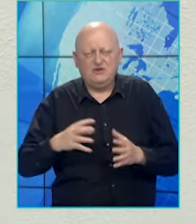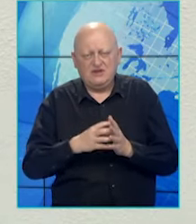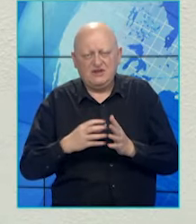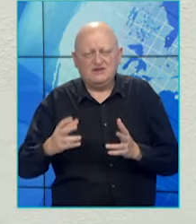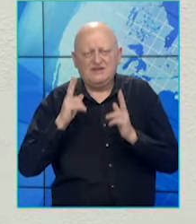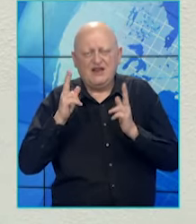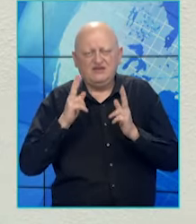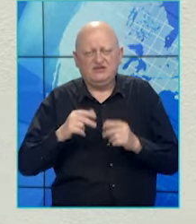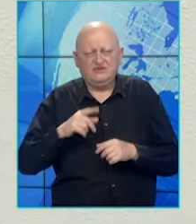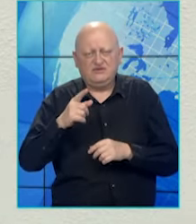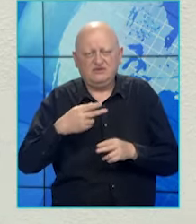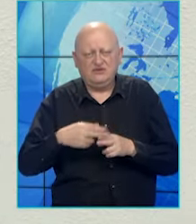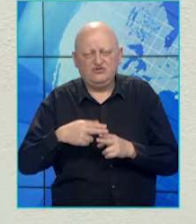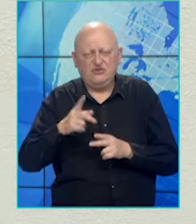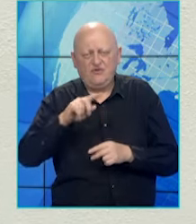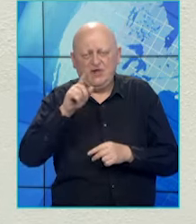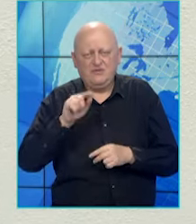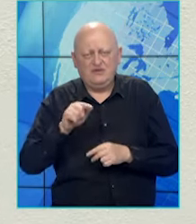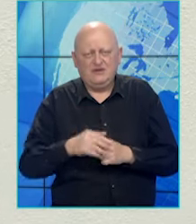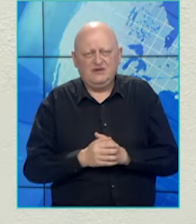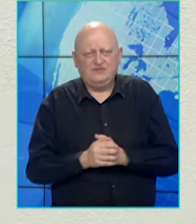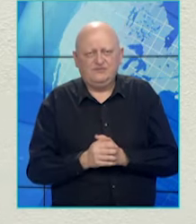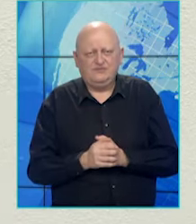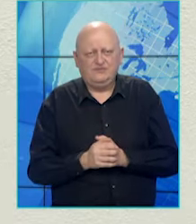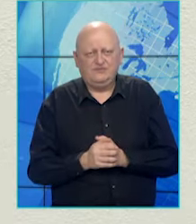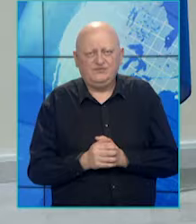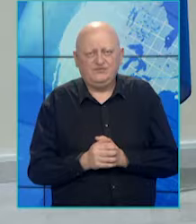nastavljati insistirati i tražiti rješavanje ovog pitanja.